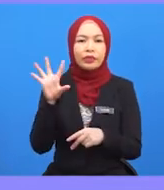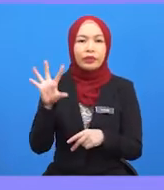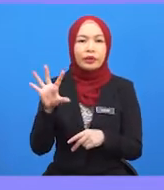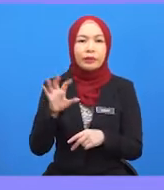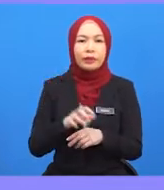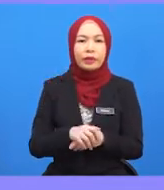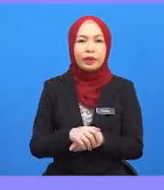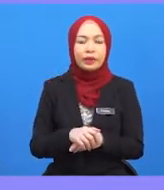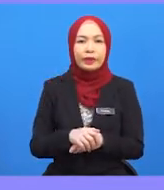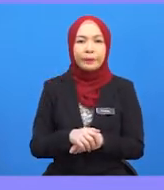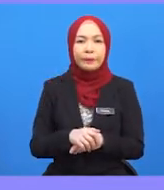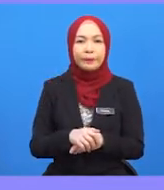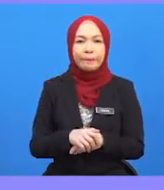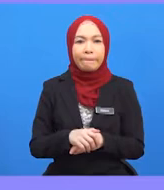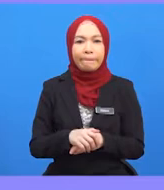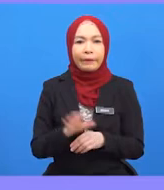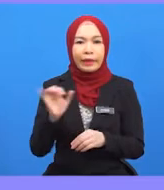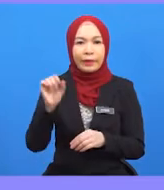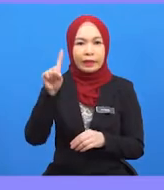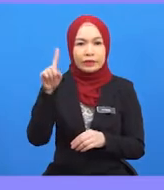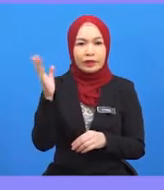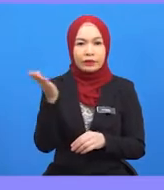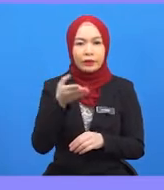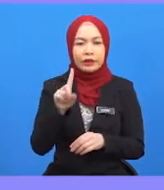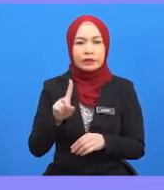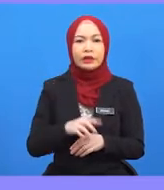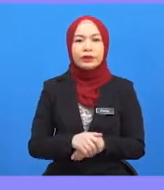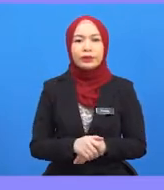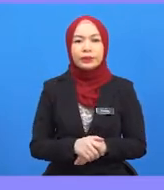padu bersama dengan 1 nisbah 1.